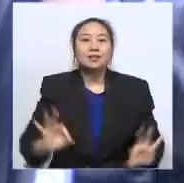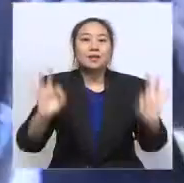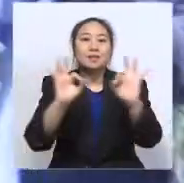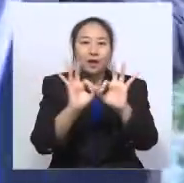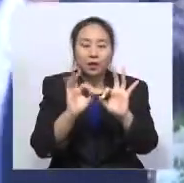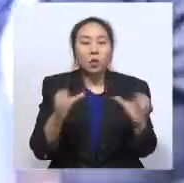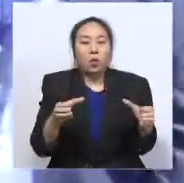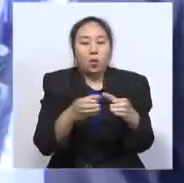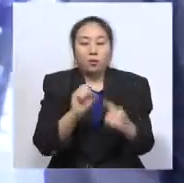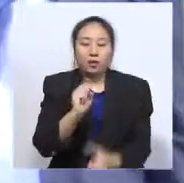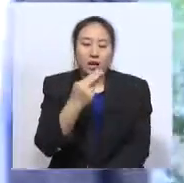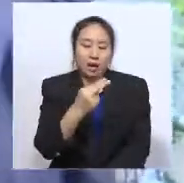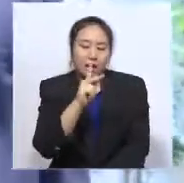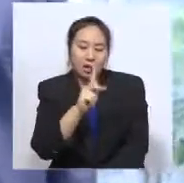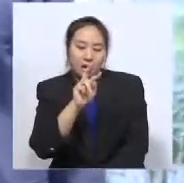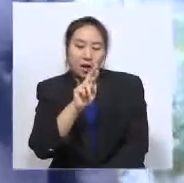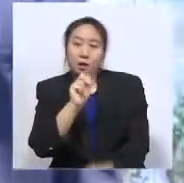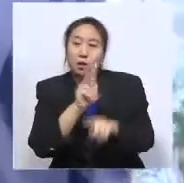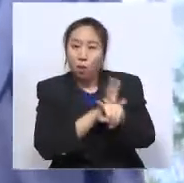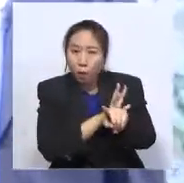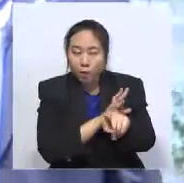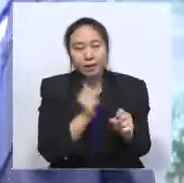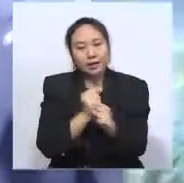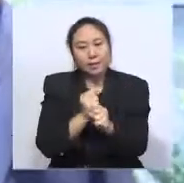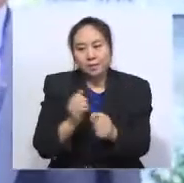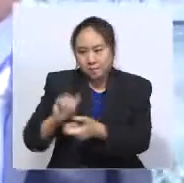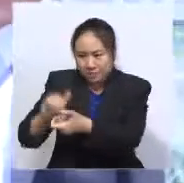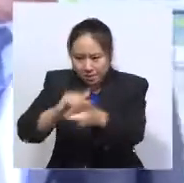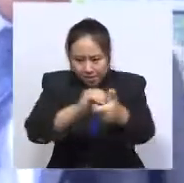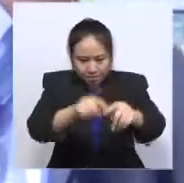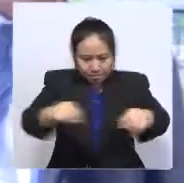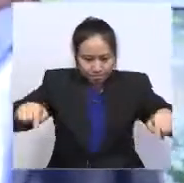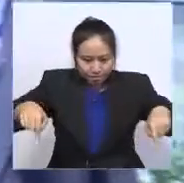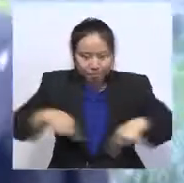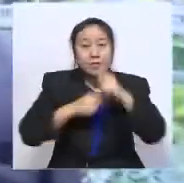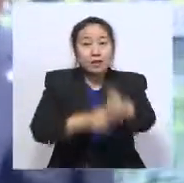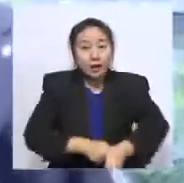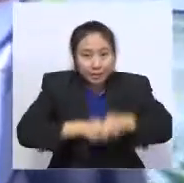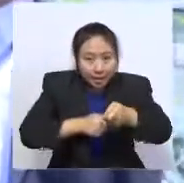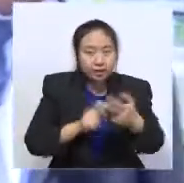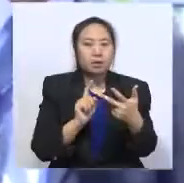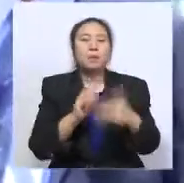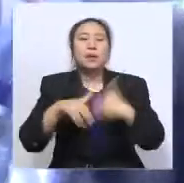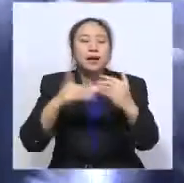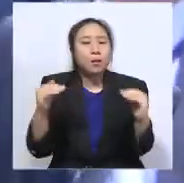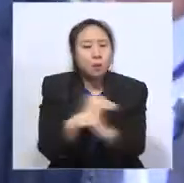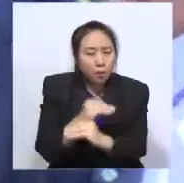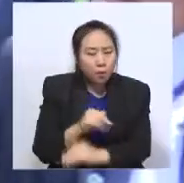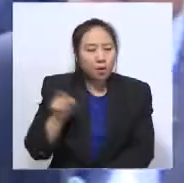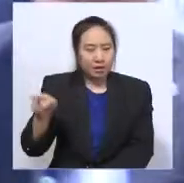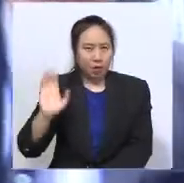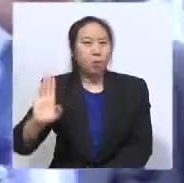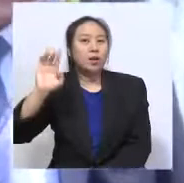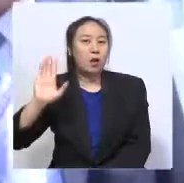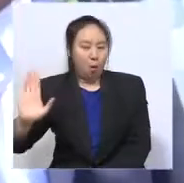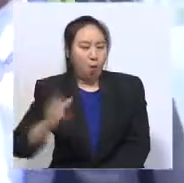รื่องของสหกรณ์และการทำเกษตรแปลงใหญ่การพัฒนาด้านโลจิสติกซึ่งทางอาลีบาบาเองก็พร้อมสนับสนุนสินค้าเกษตรของไทย